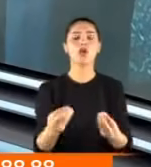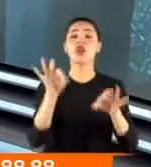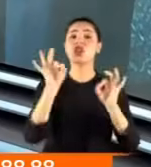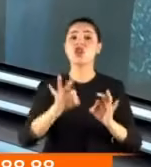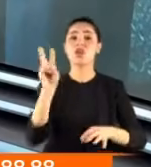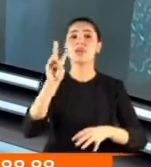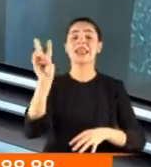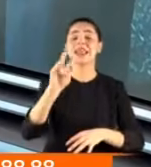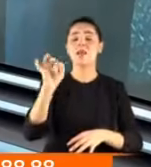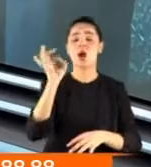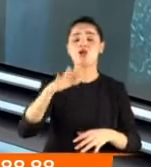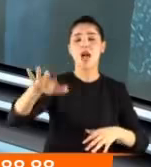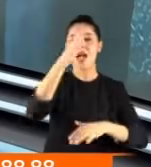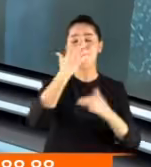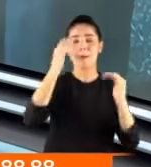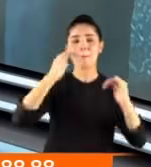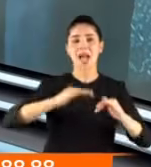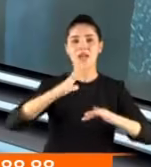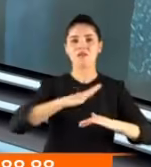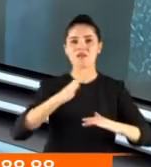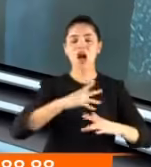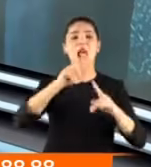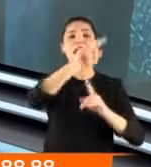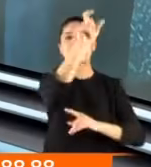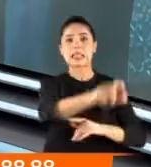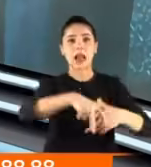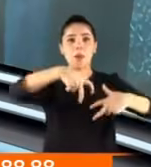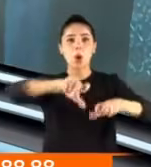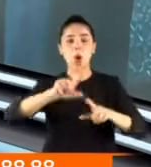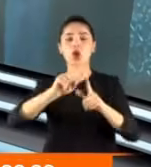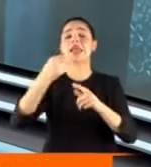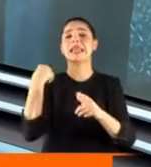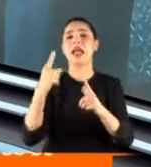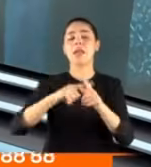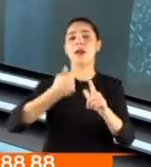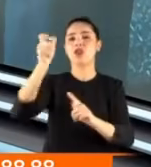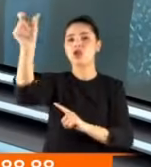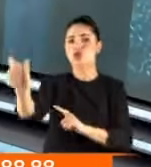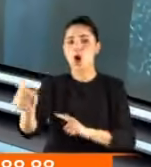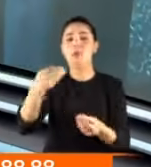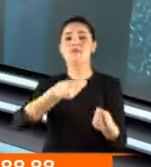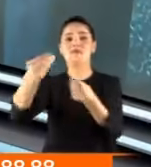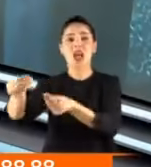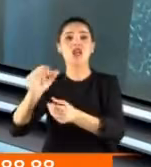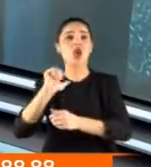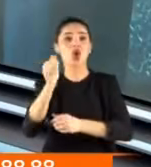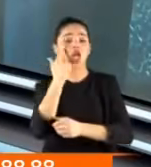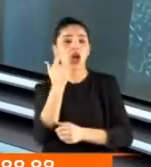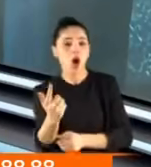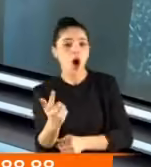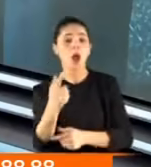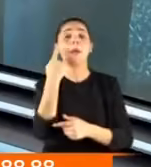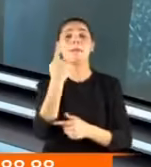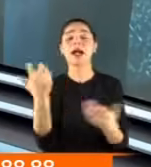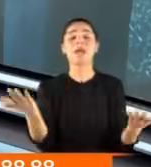Gözlerse az önce de söyledik, 20 Ocak'a kilitlendi. Yani Trump'ın koltuğu yeni başkan Biden'a bırakacağı güne. O güne